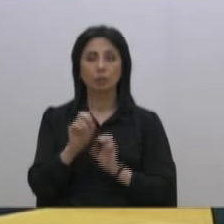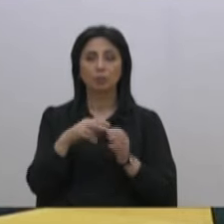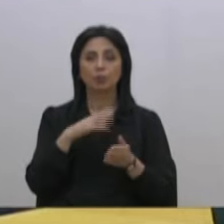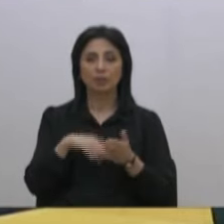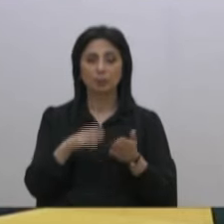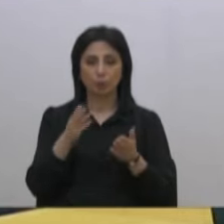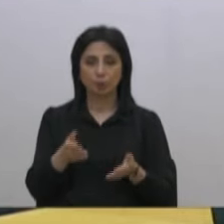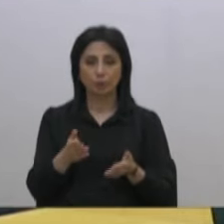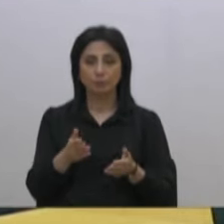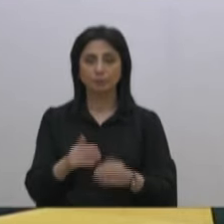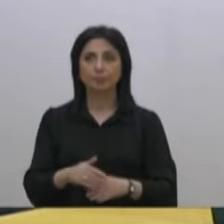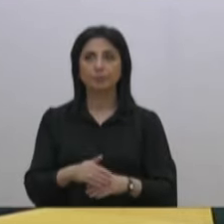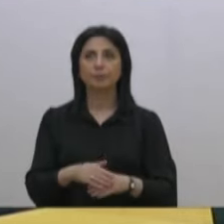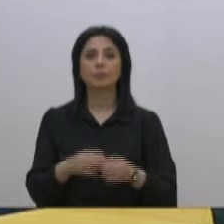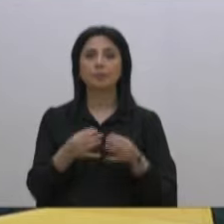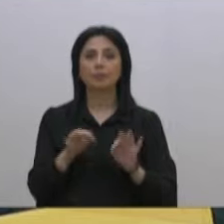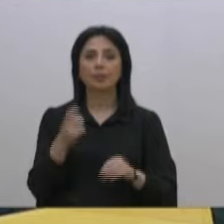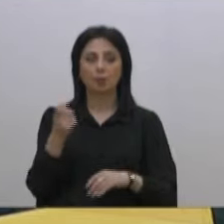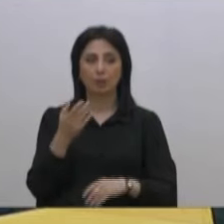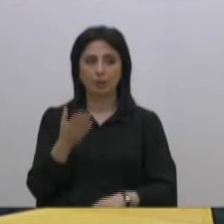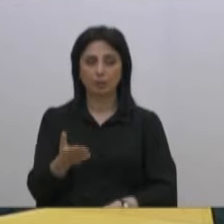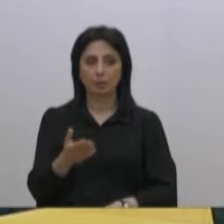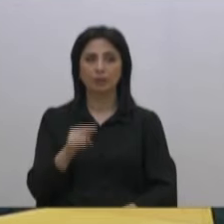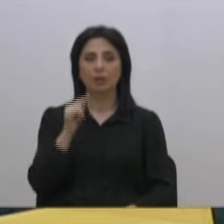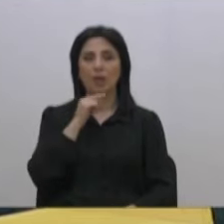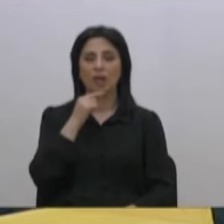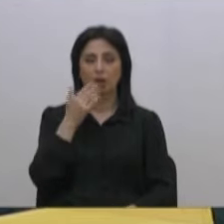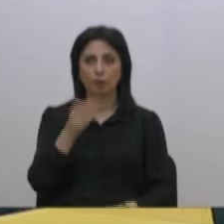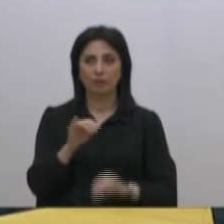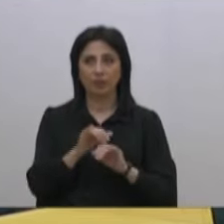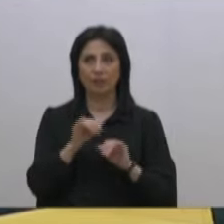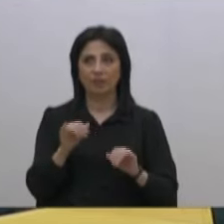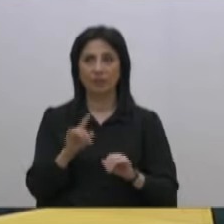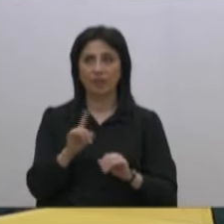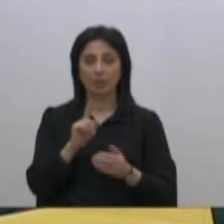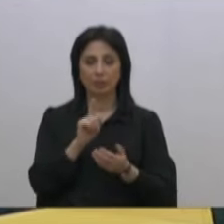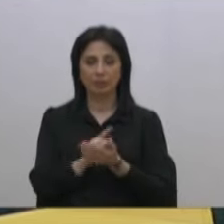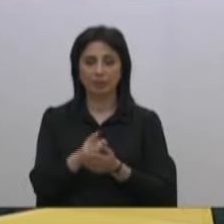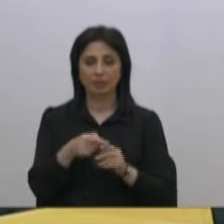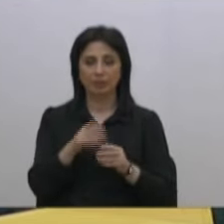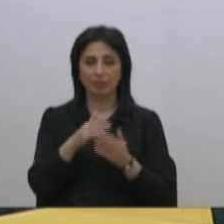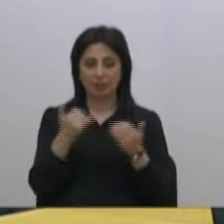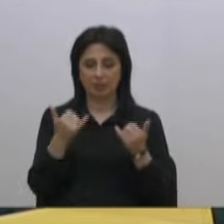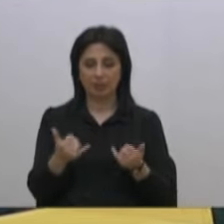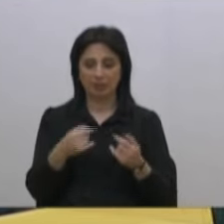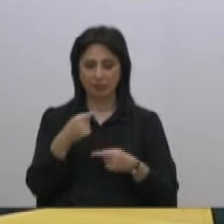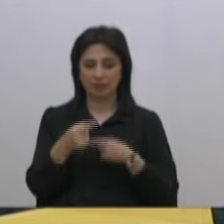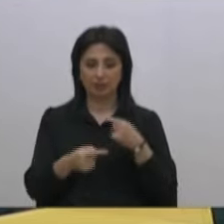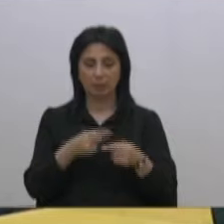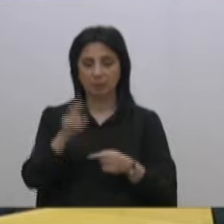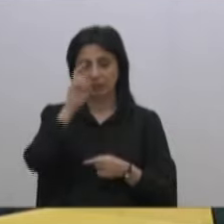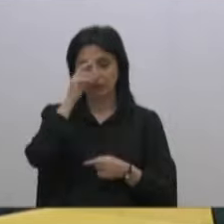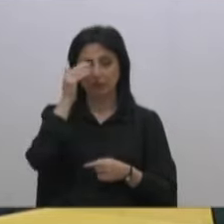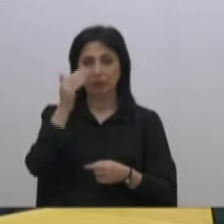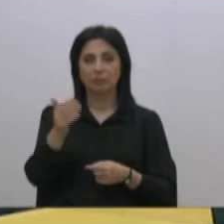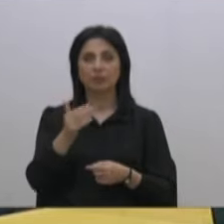უსაფრთხოება, დემოკრატია, ეკონომიკური განვითარება. რასაკვირველია, ეს არის დღეს თანამედროვე